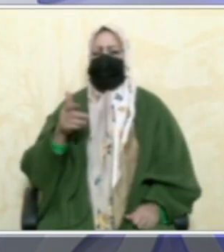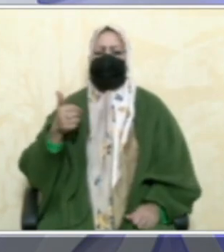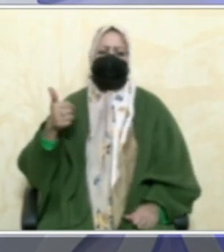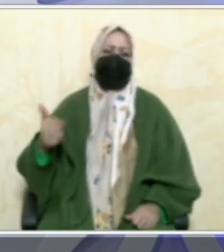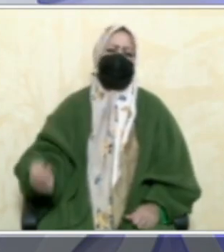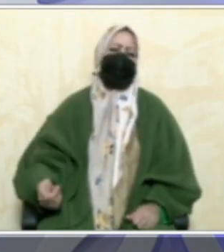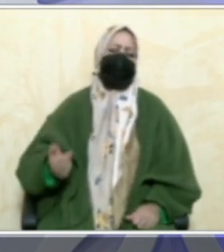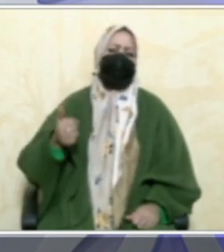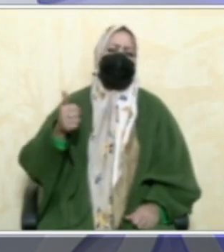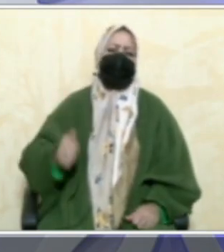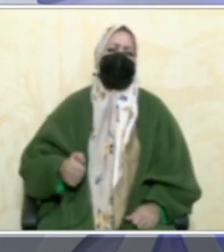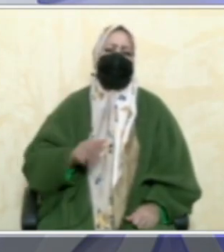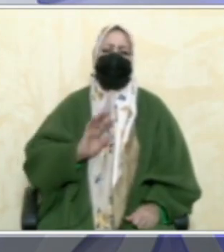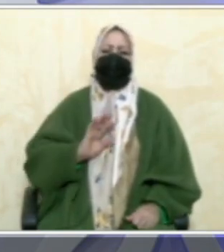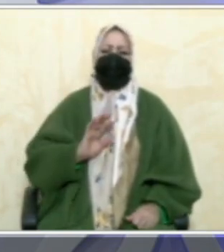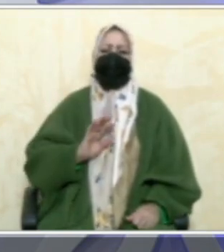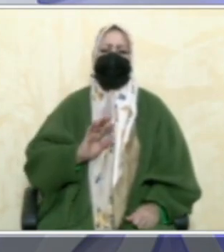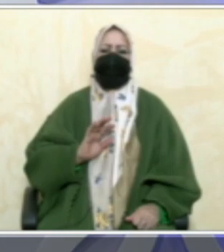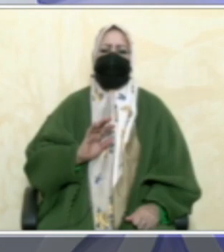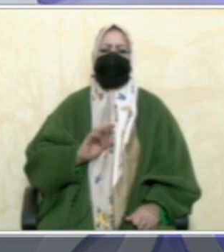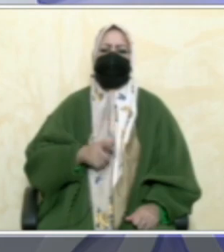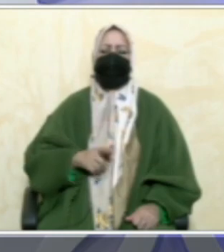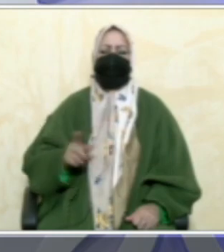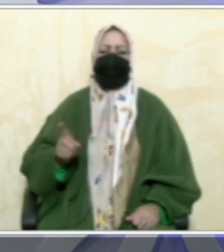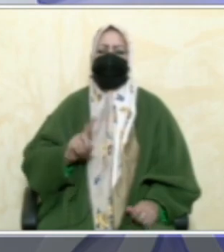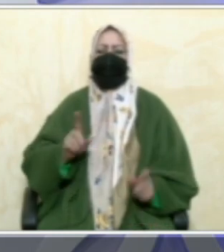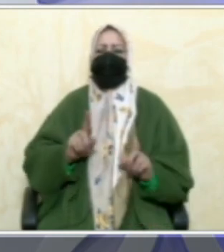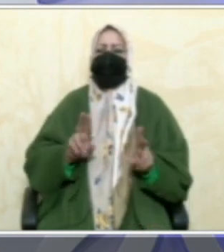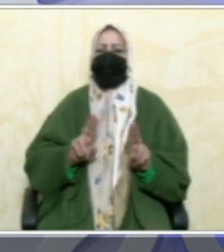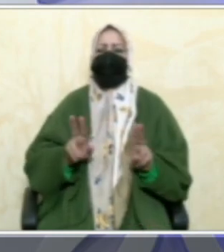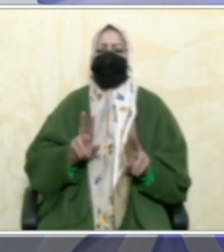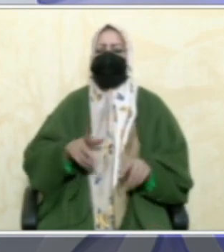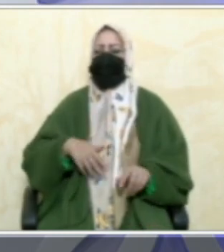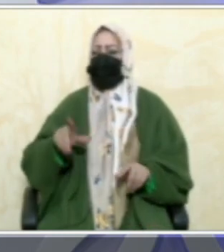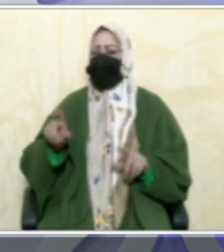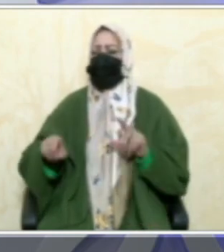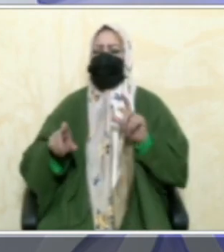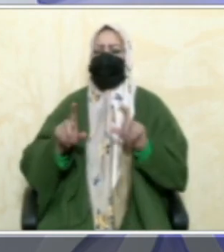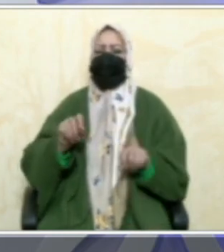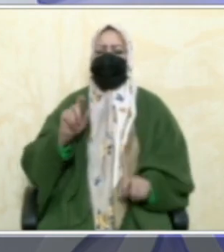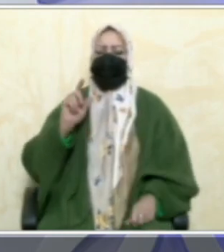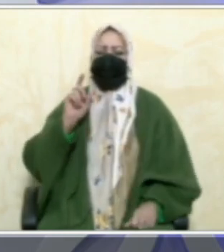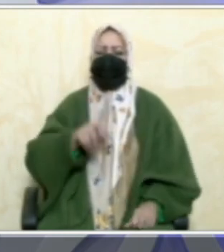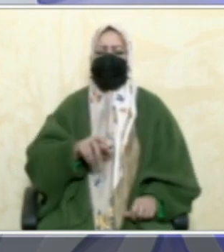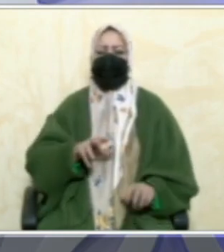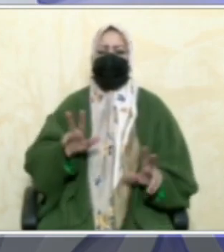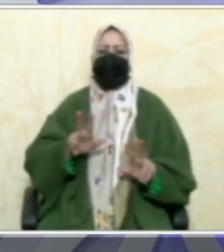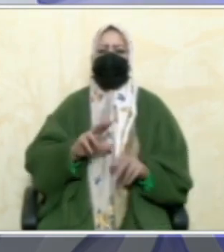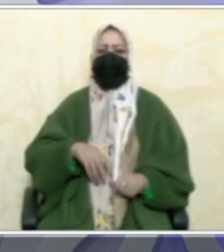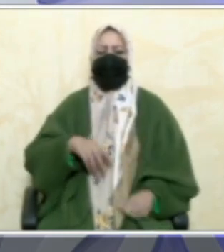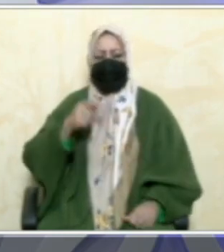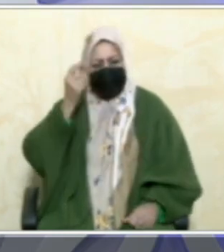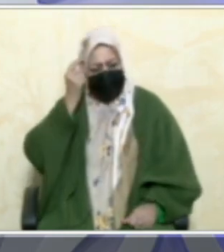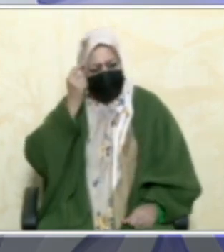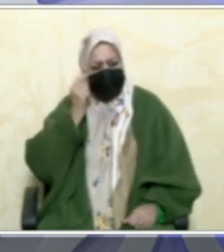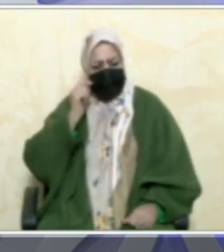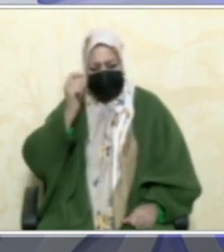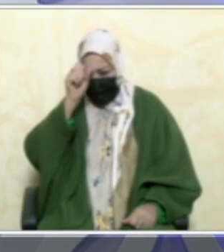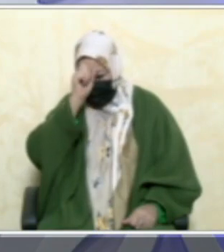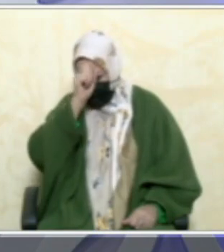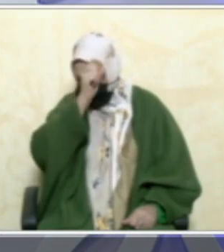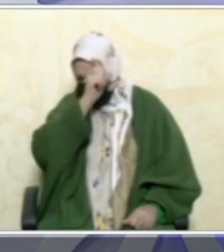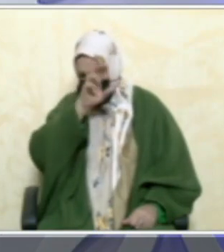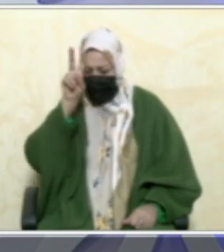الإلكتروني، ناس متخصصة خاصة في دولة الإمارات والسعودية للأسف، عندهم أماكن،